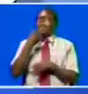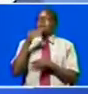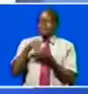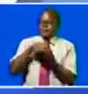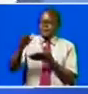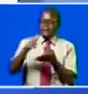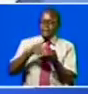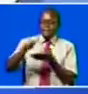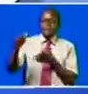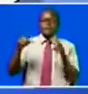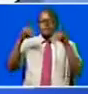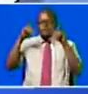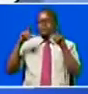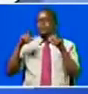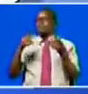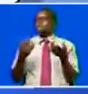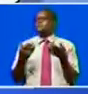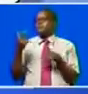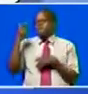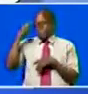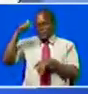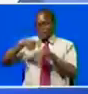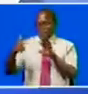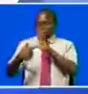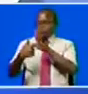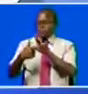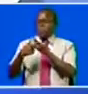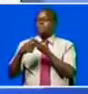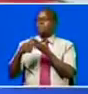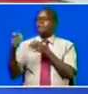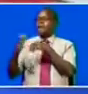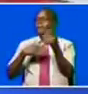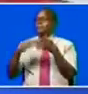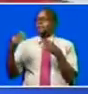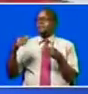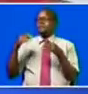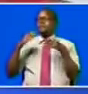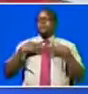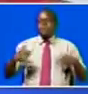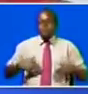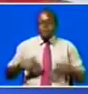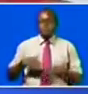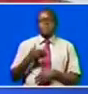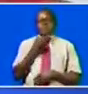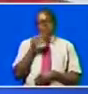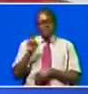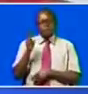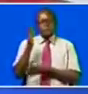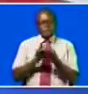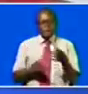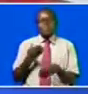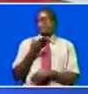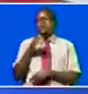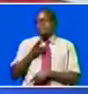picha unasema unataka kupendwa? Kwa nini unafikiria kuonesha utupu wako lazima upende ukishaonesha mwili wako? Wanaume kwanza wanatafuta yule mtu amejistiri. Wewe unakaa